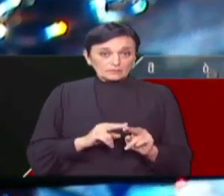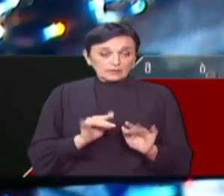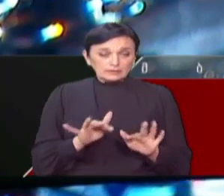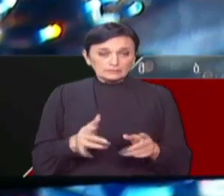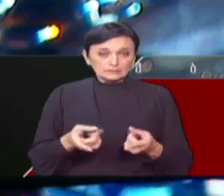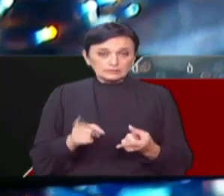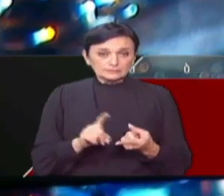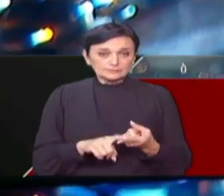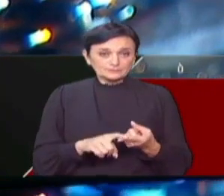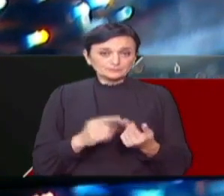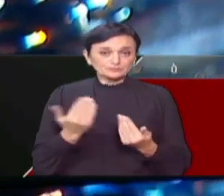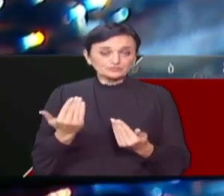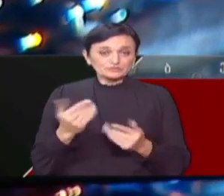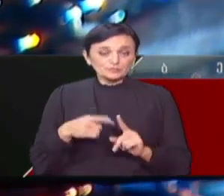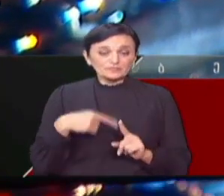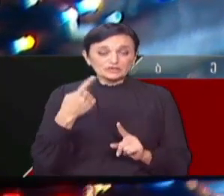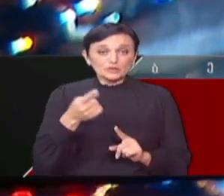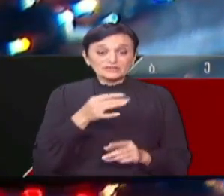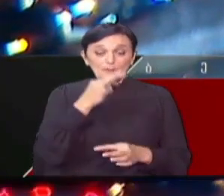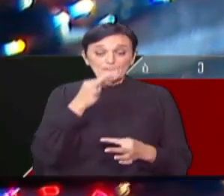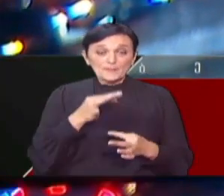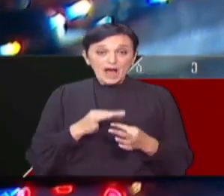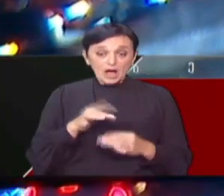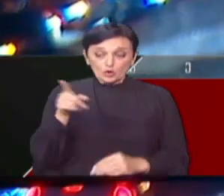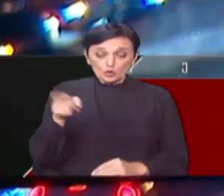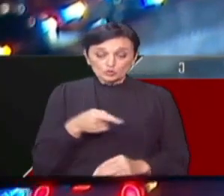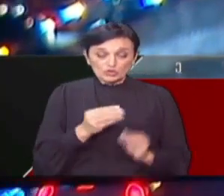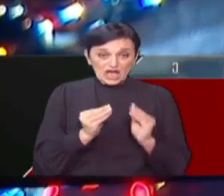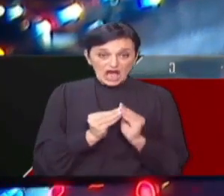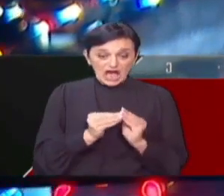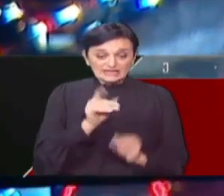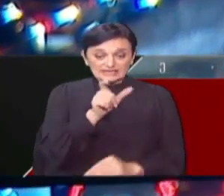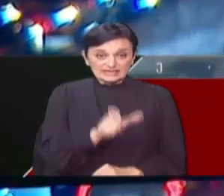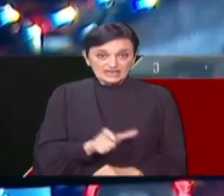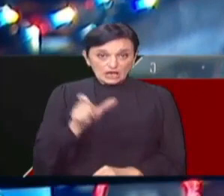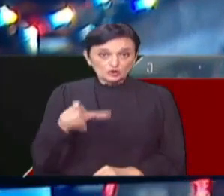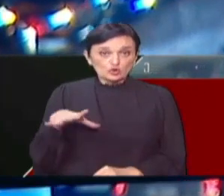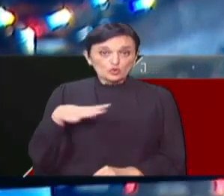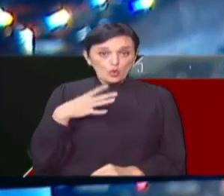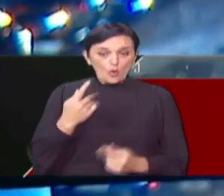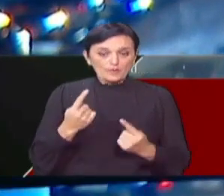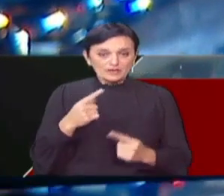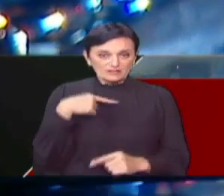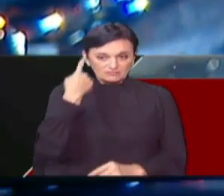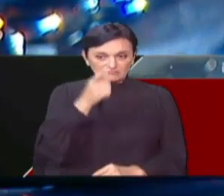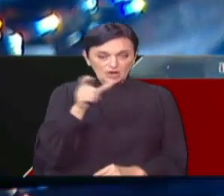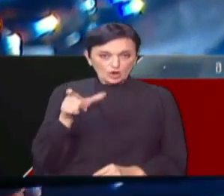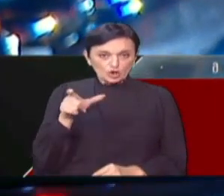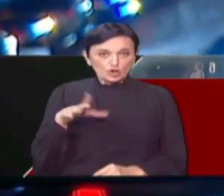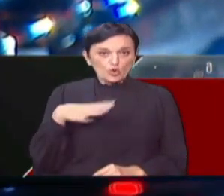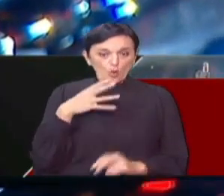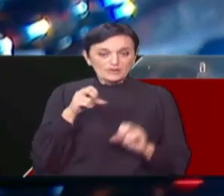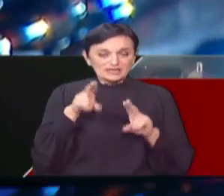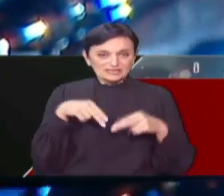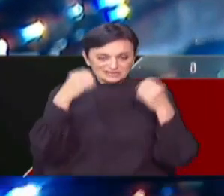საქმესთან დაკავშირებით, მას შემდეგ რაც პასუხისგებაში მიეცა 10 ადამიანი, ყოფილი მაღალჩინოსნები და ყოფილი